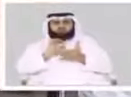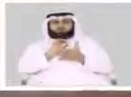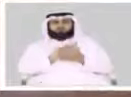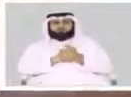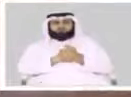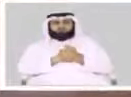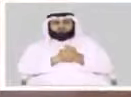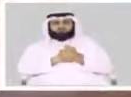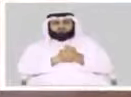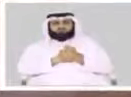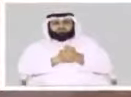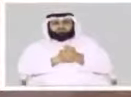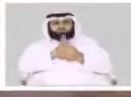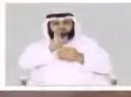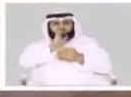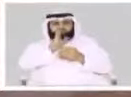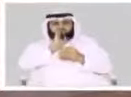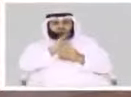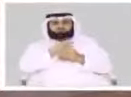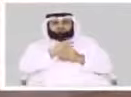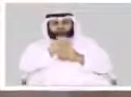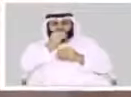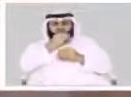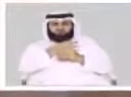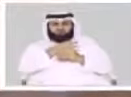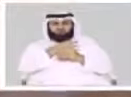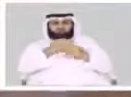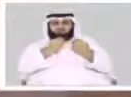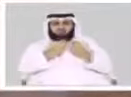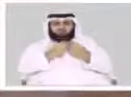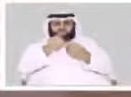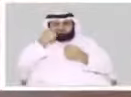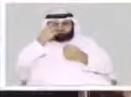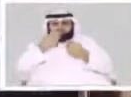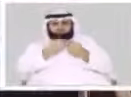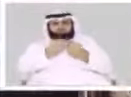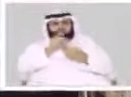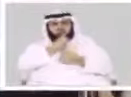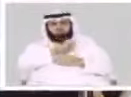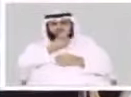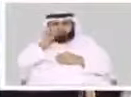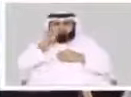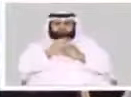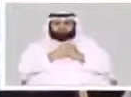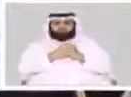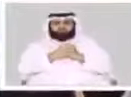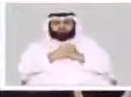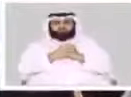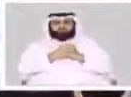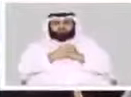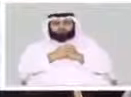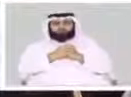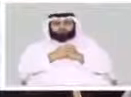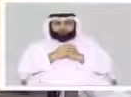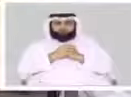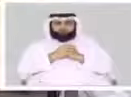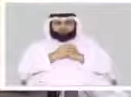التي ربت وأصرت وبقيت على هذا العناد والجحود والاستكبار. نعم.